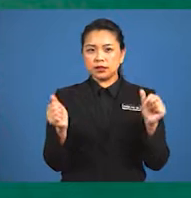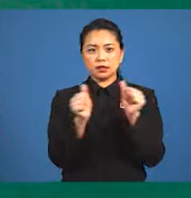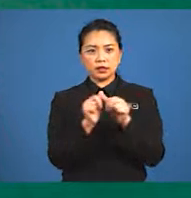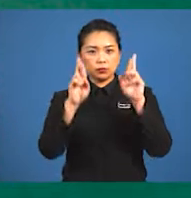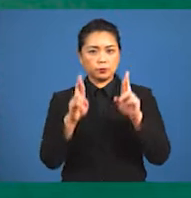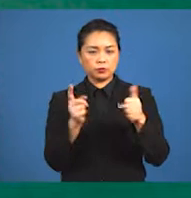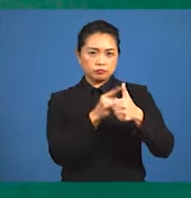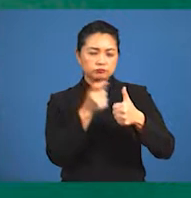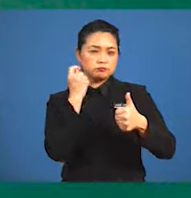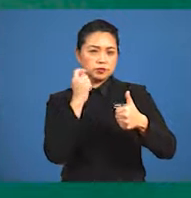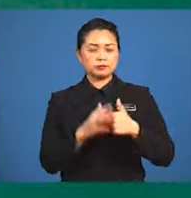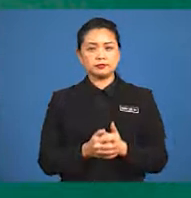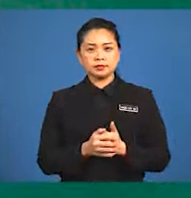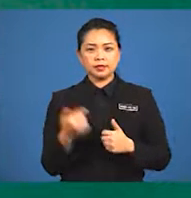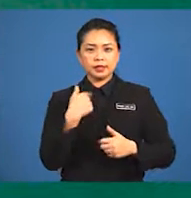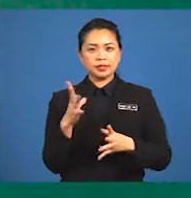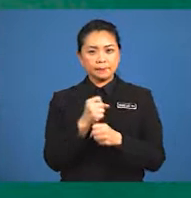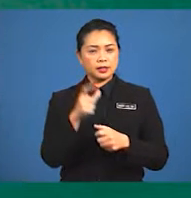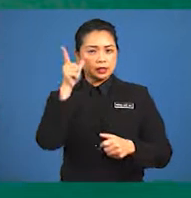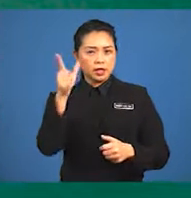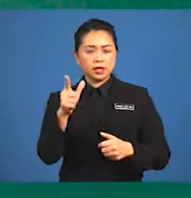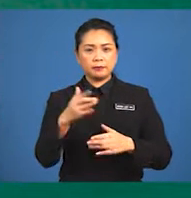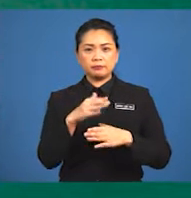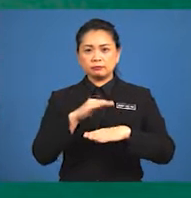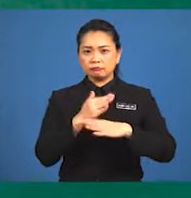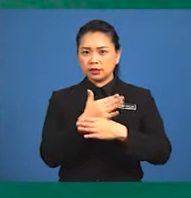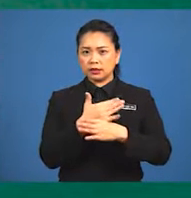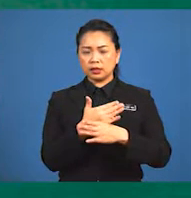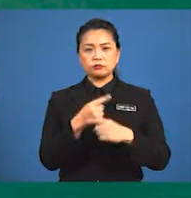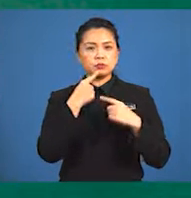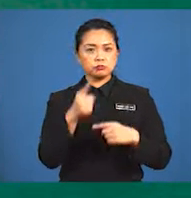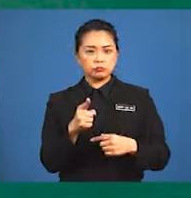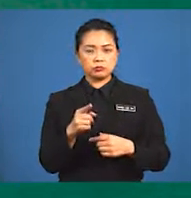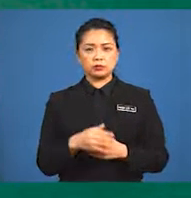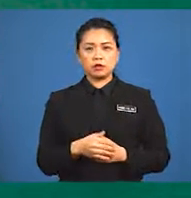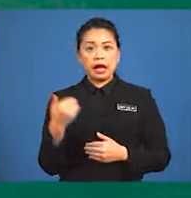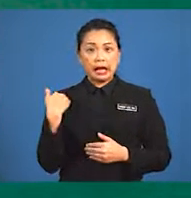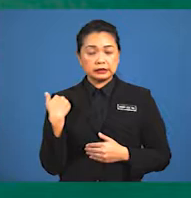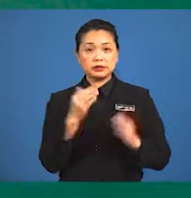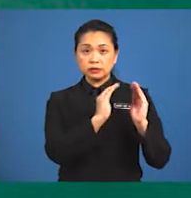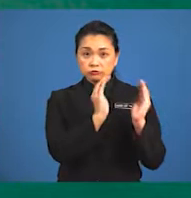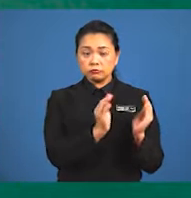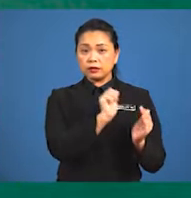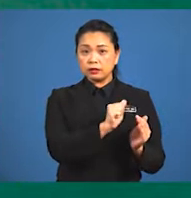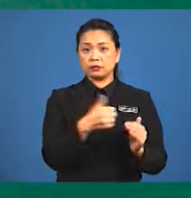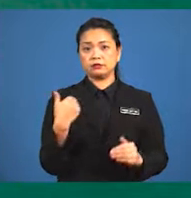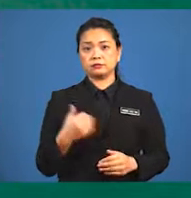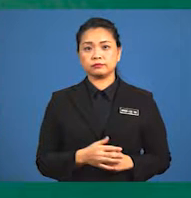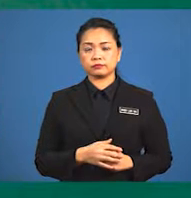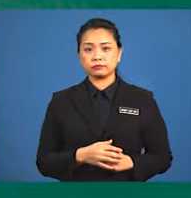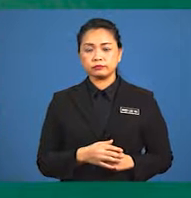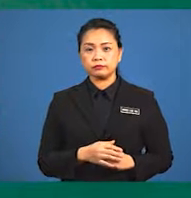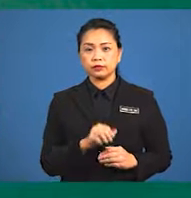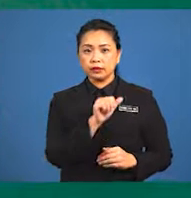dengan rumus pertama tadi. Kita dapat lihat pada bahagian penyebut terdapat nilai A.